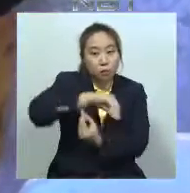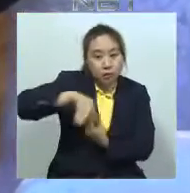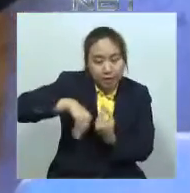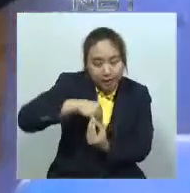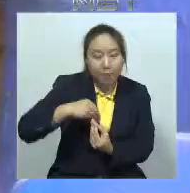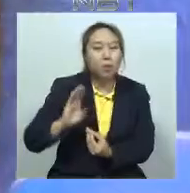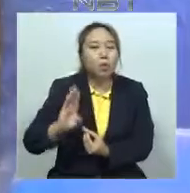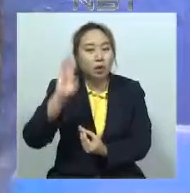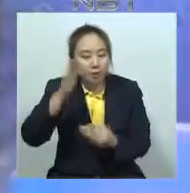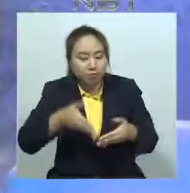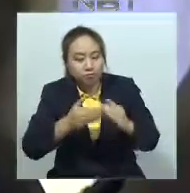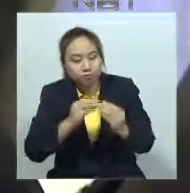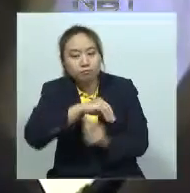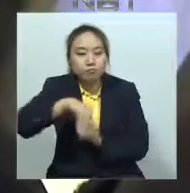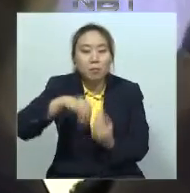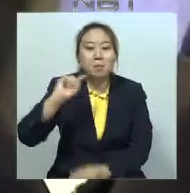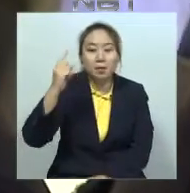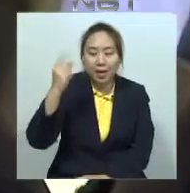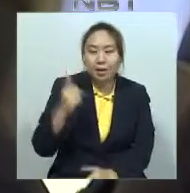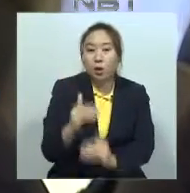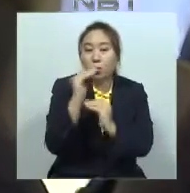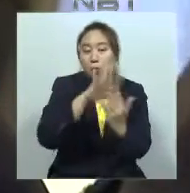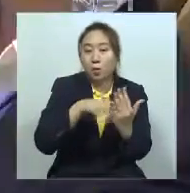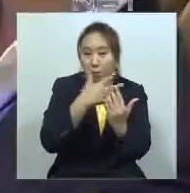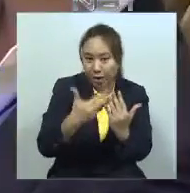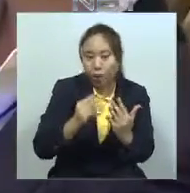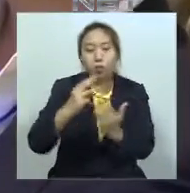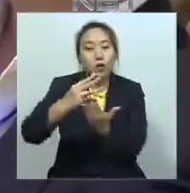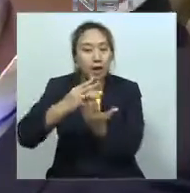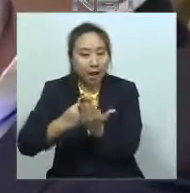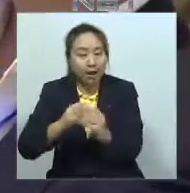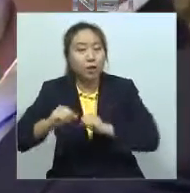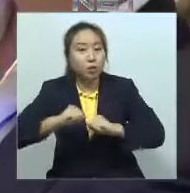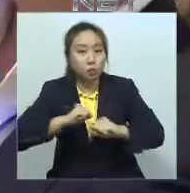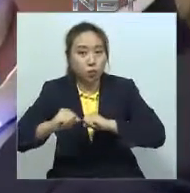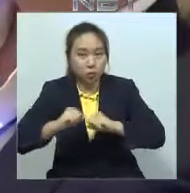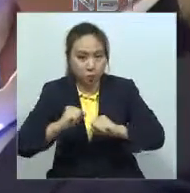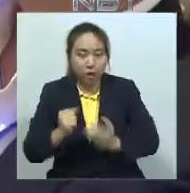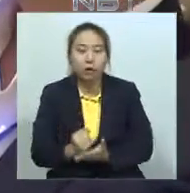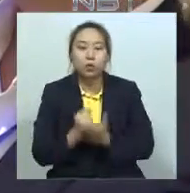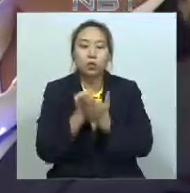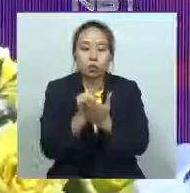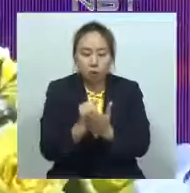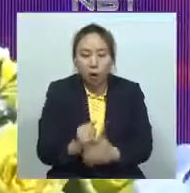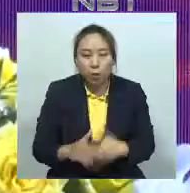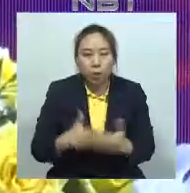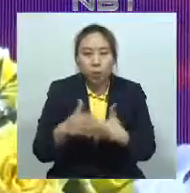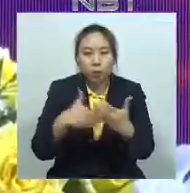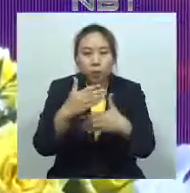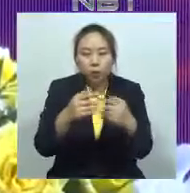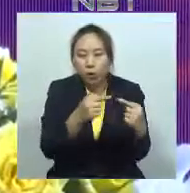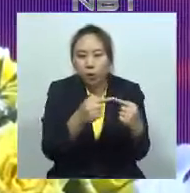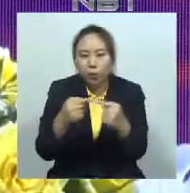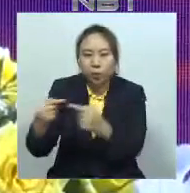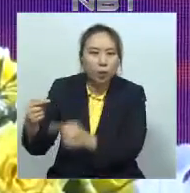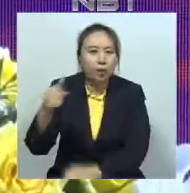บการรุ่นใหม่ผู้กำหนดนโยบายนักวิชาการและเยาวชนในภูมิภาคนี้จะเป็นการเสริมสร้างความเจริญก้าวหน้าร่วมกันอย่าง